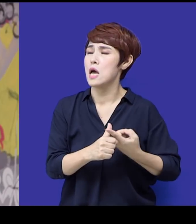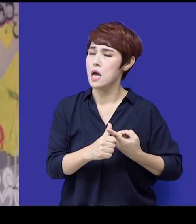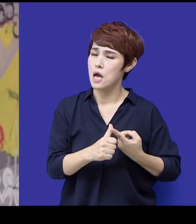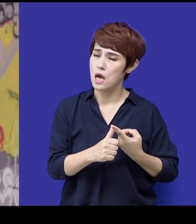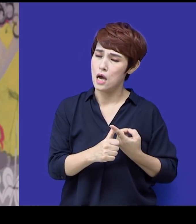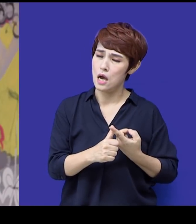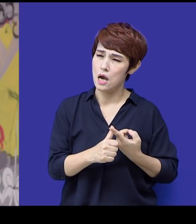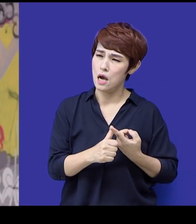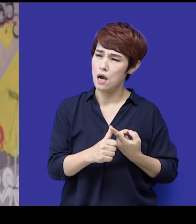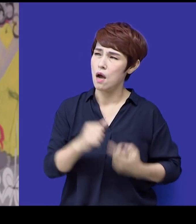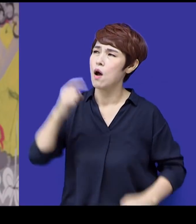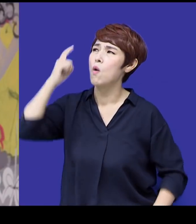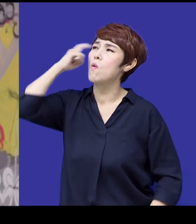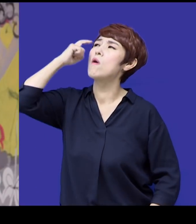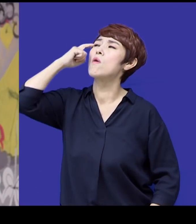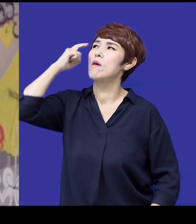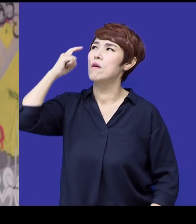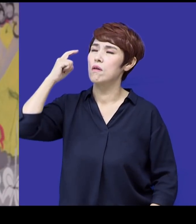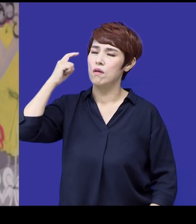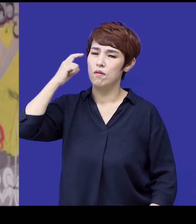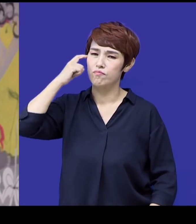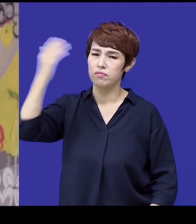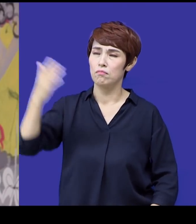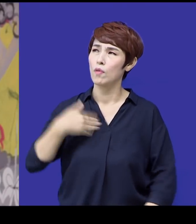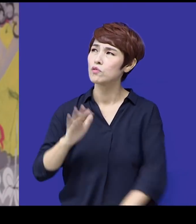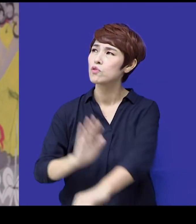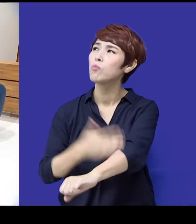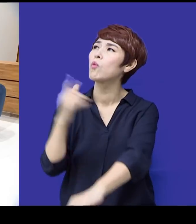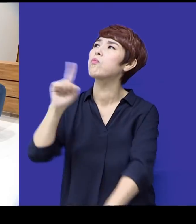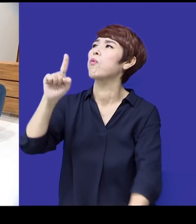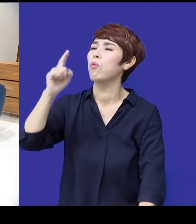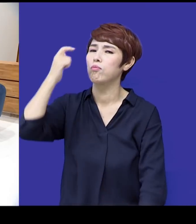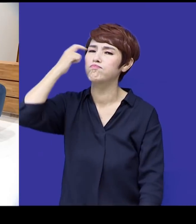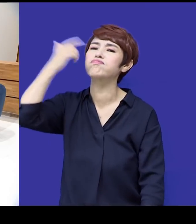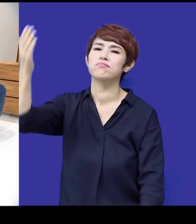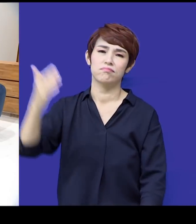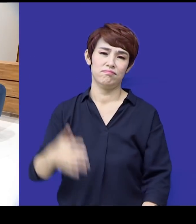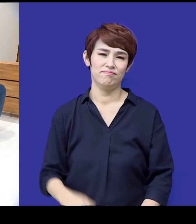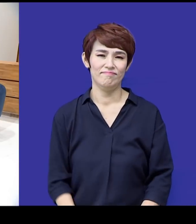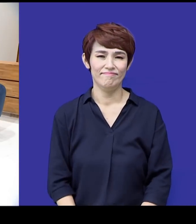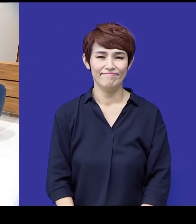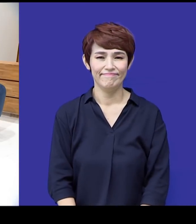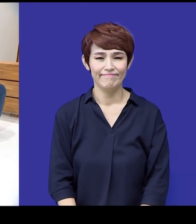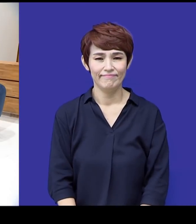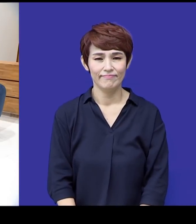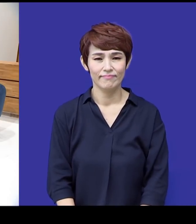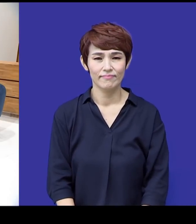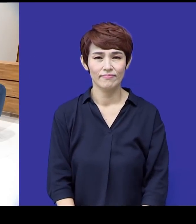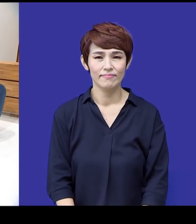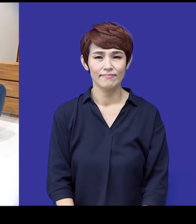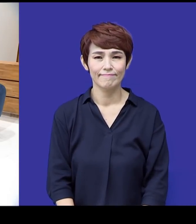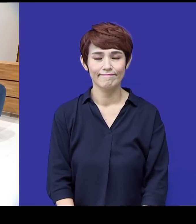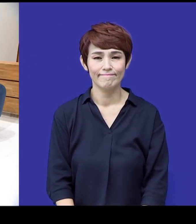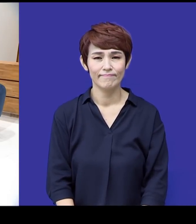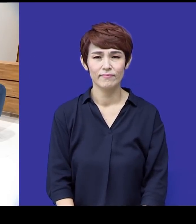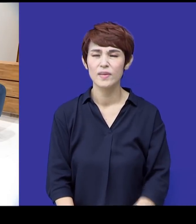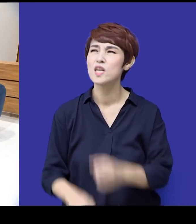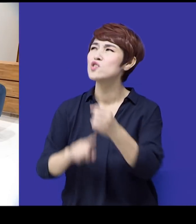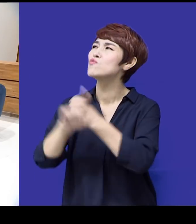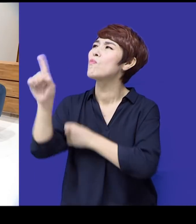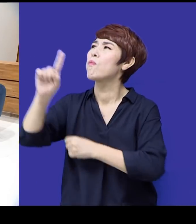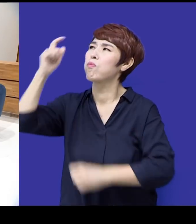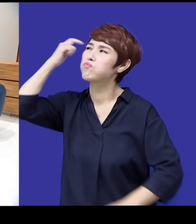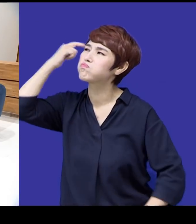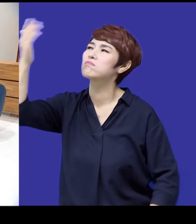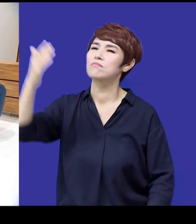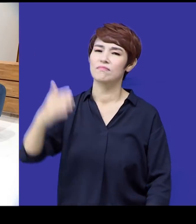좋은 소리도 듣게 하시냐. 내가 뭐 잘못한 게 있냐. 네. 그 이유라도 좀 알고